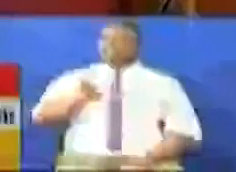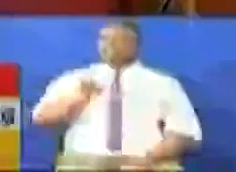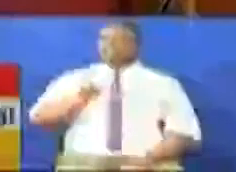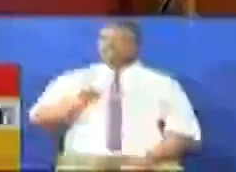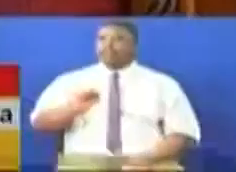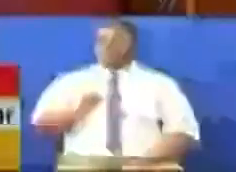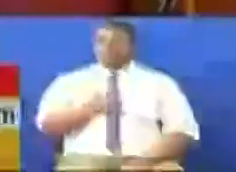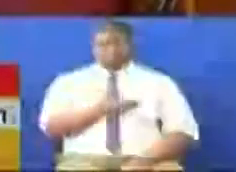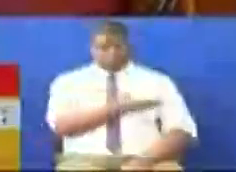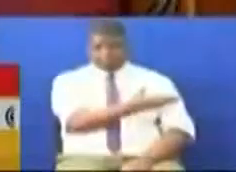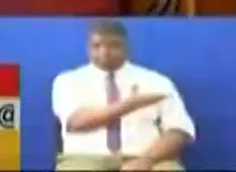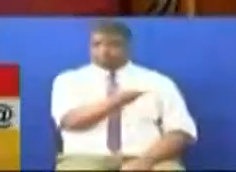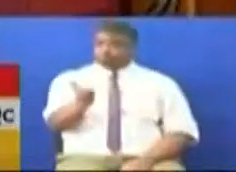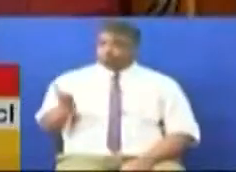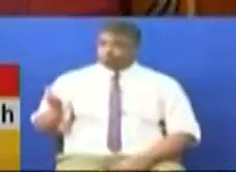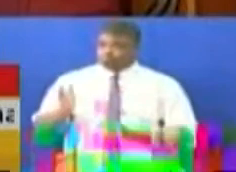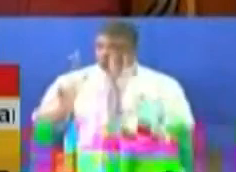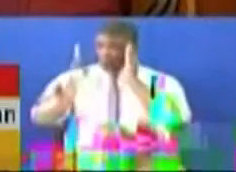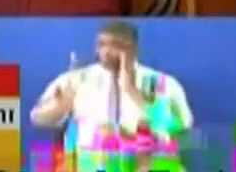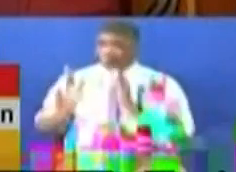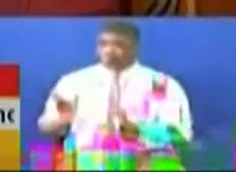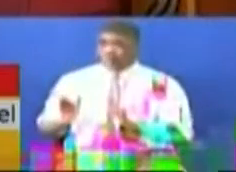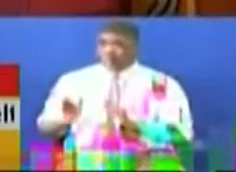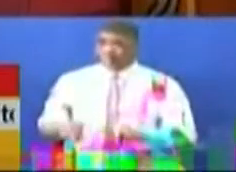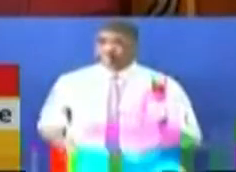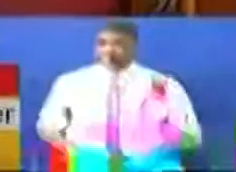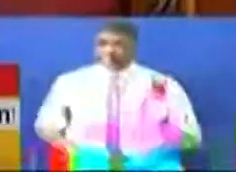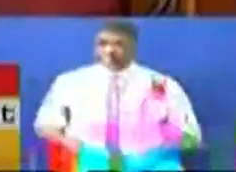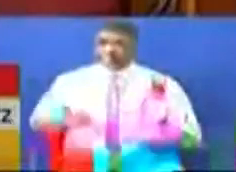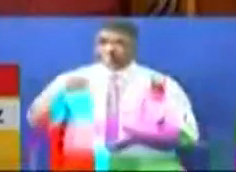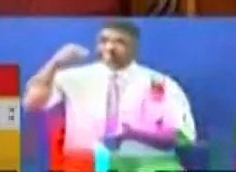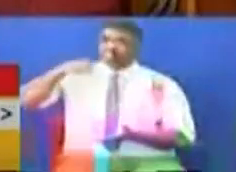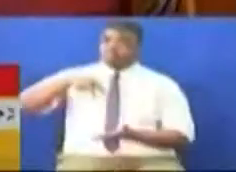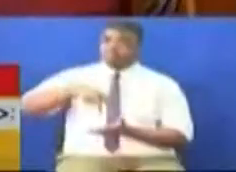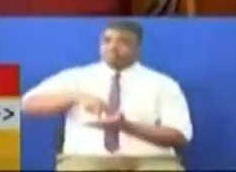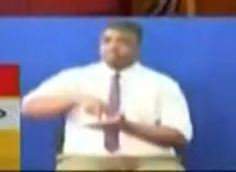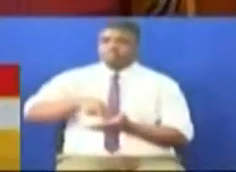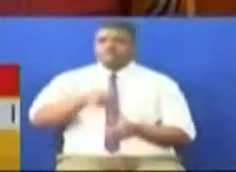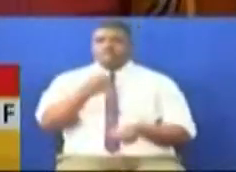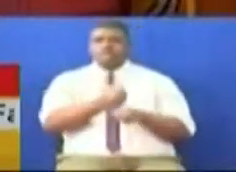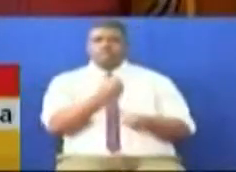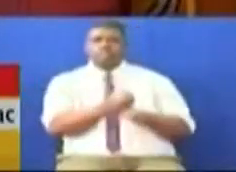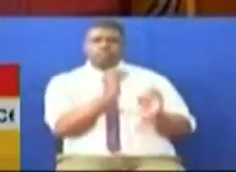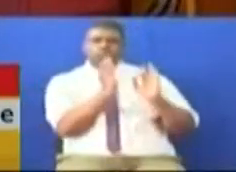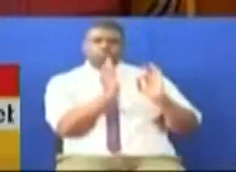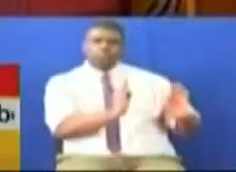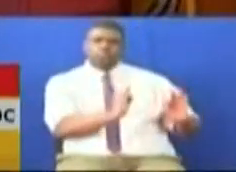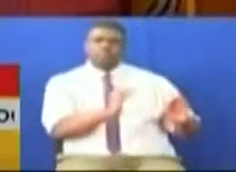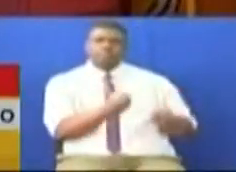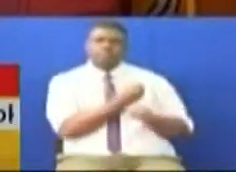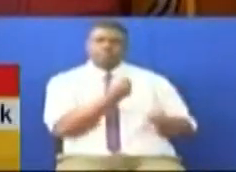waheshimiwa wabunge, kila anayesimama anasifu kazi nzuri sana ambayo imefanywa na CAG.